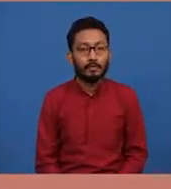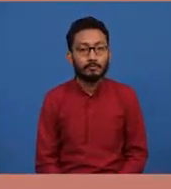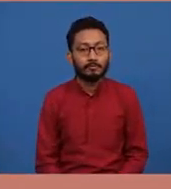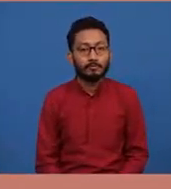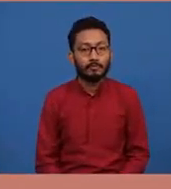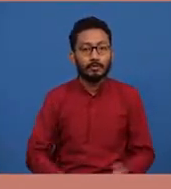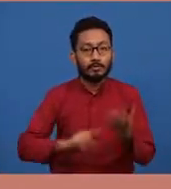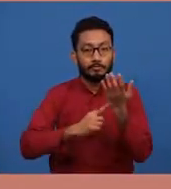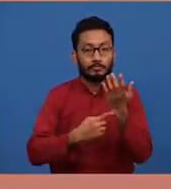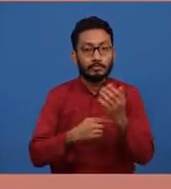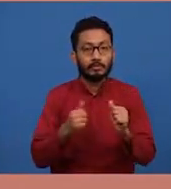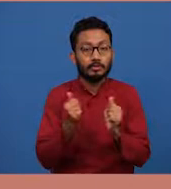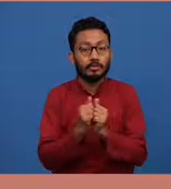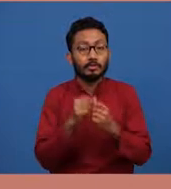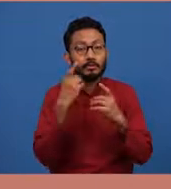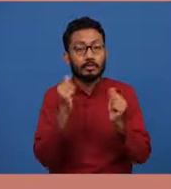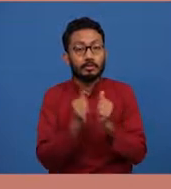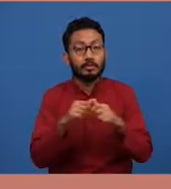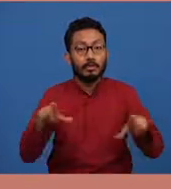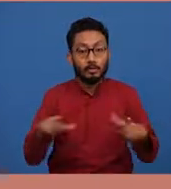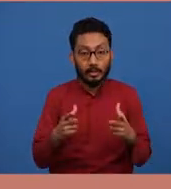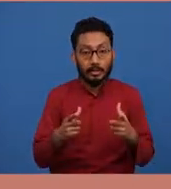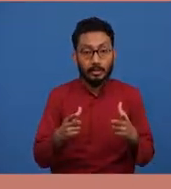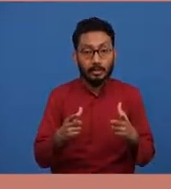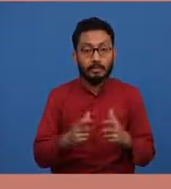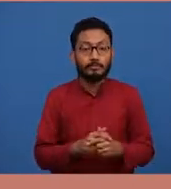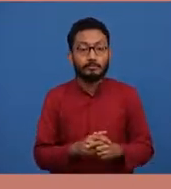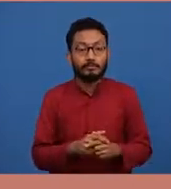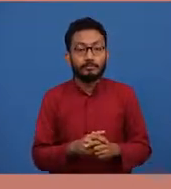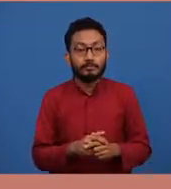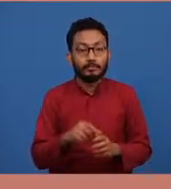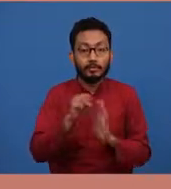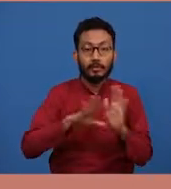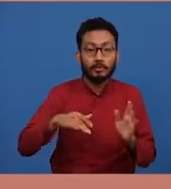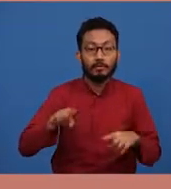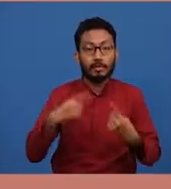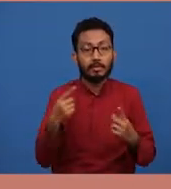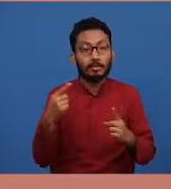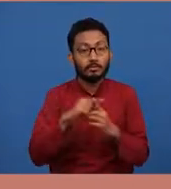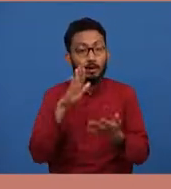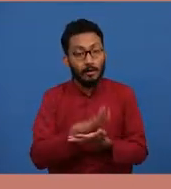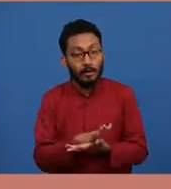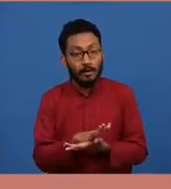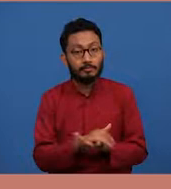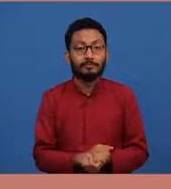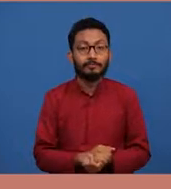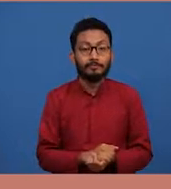Mulakan jawapan kamu dengan sebelum pergi ke sekolah.